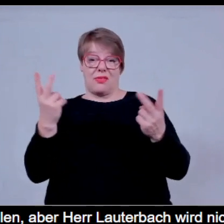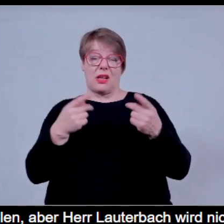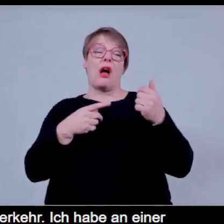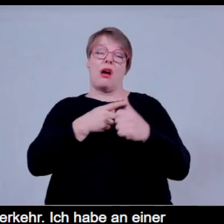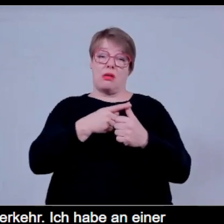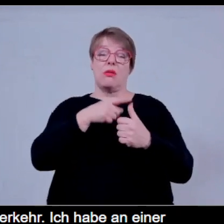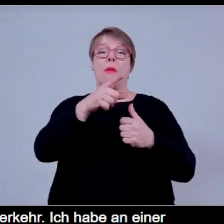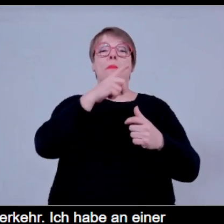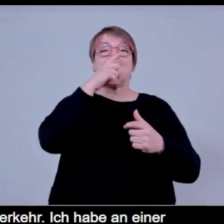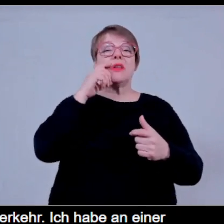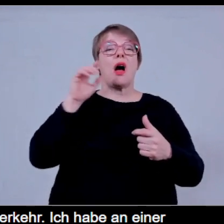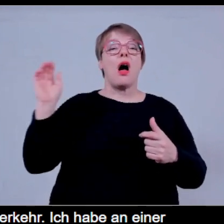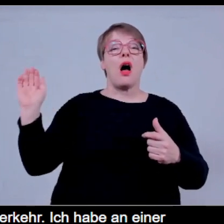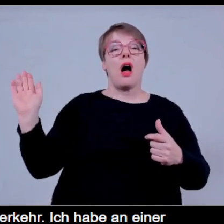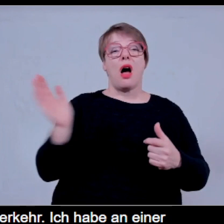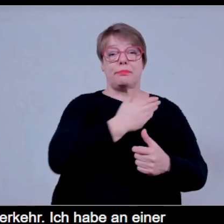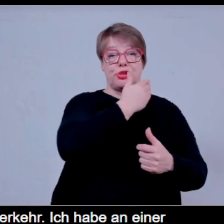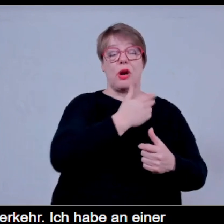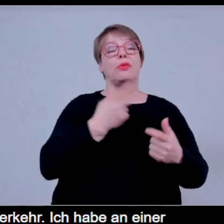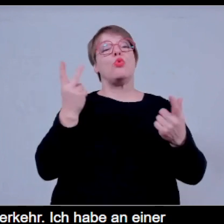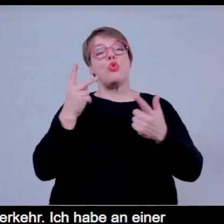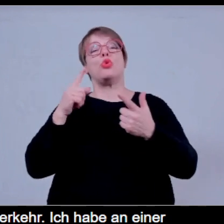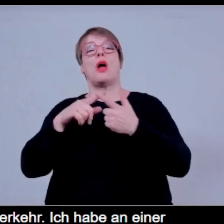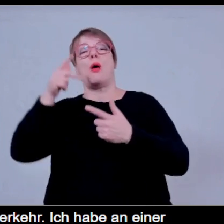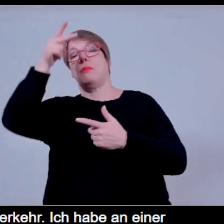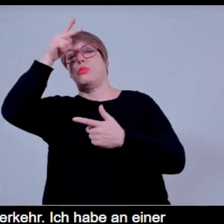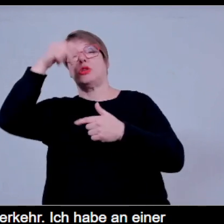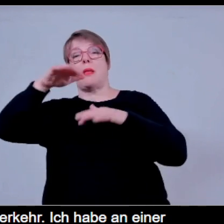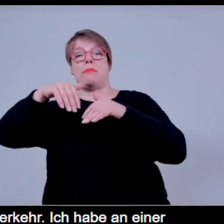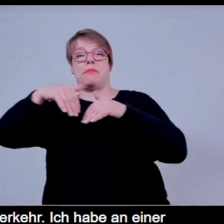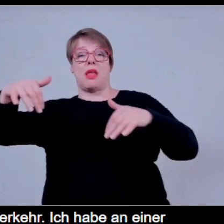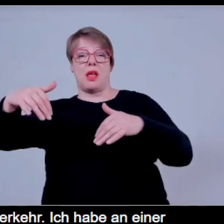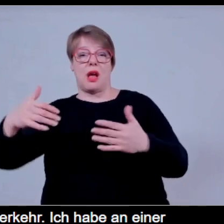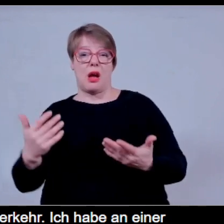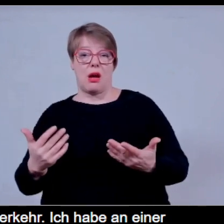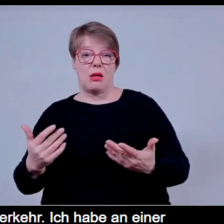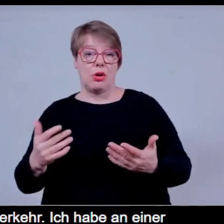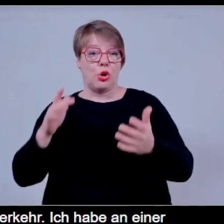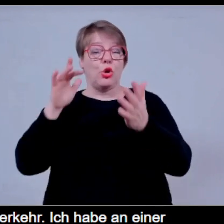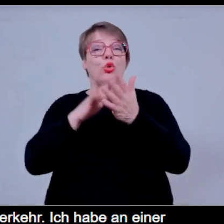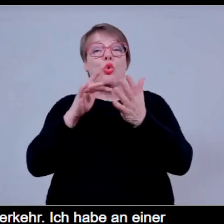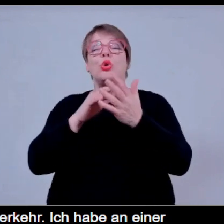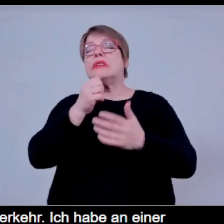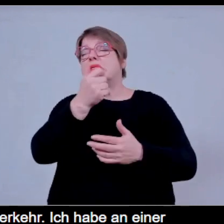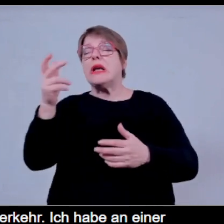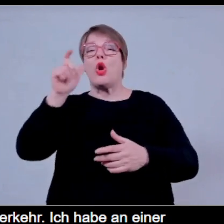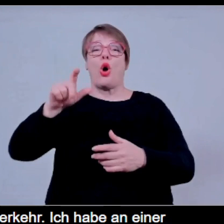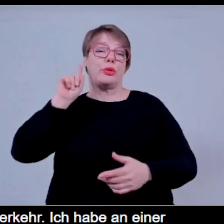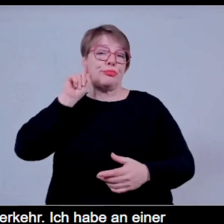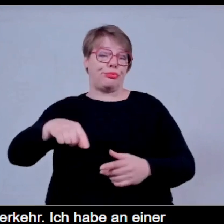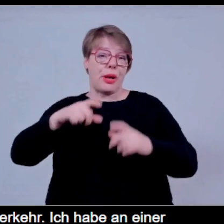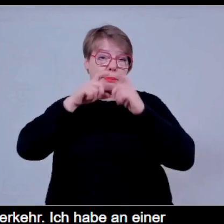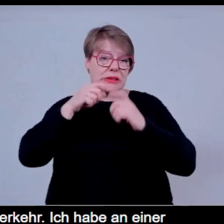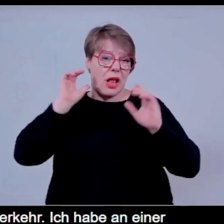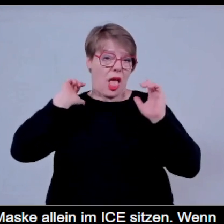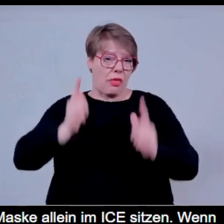Infektionen und wir haben immer gesagt, dass wir danach entsprechend auch entscheiden. Und das ist die Lage. Wir haben uns letzte Woche mit dem Gleister